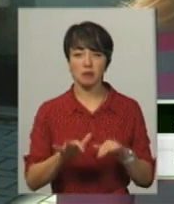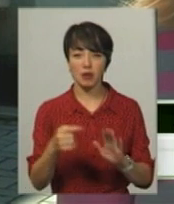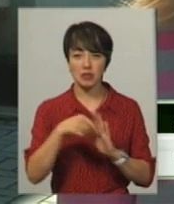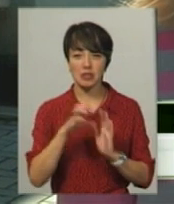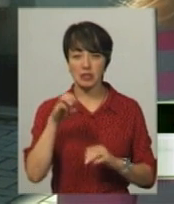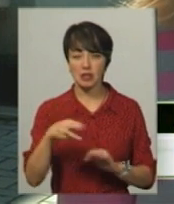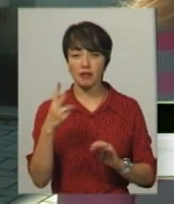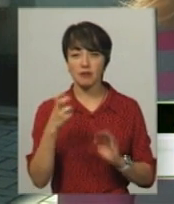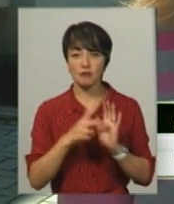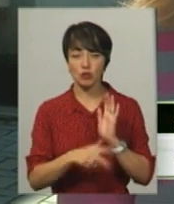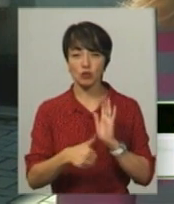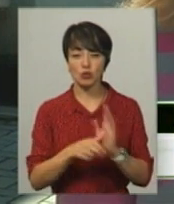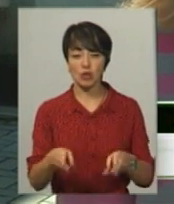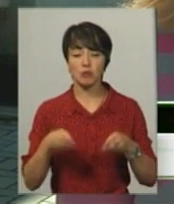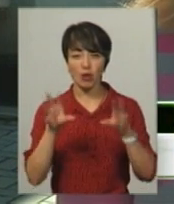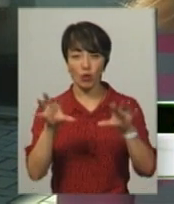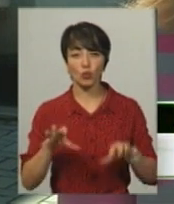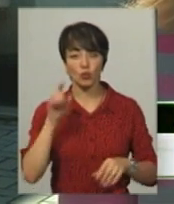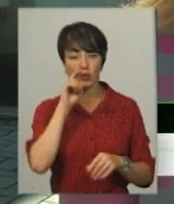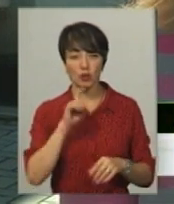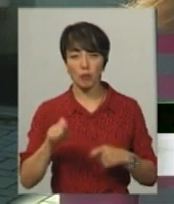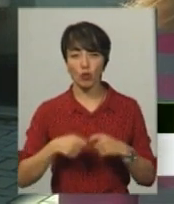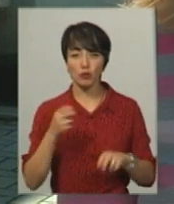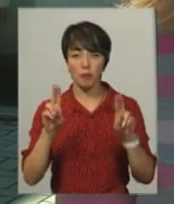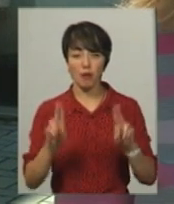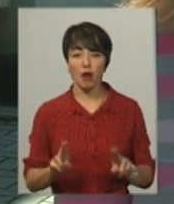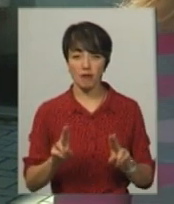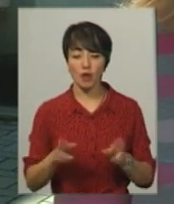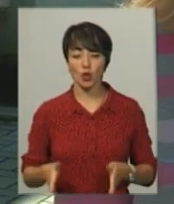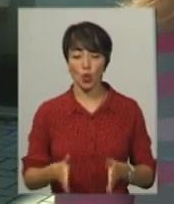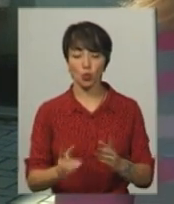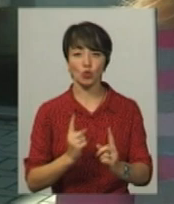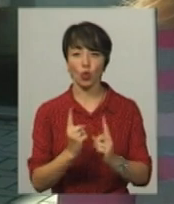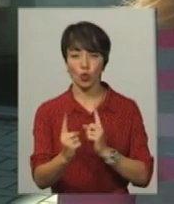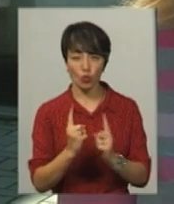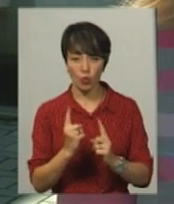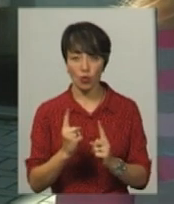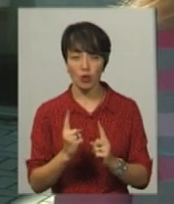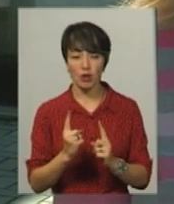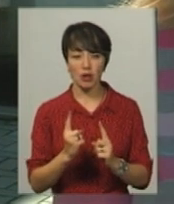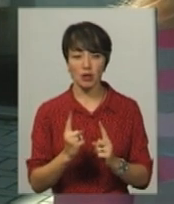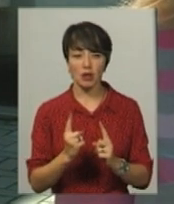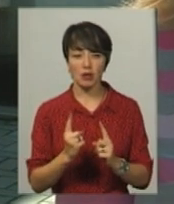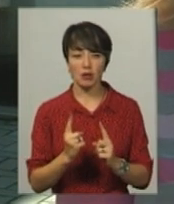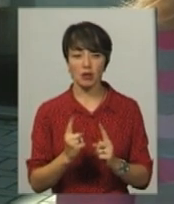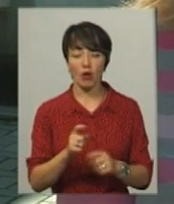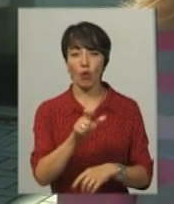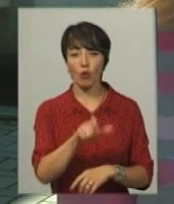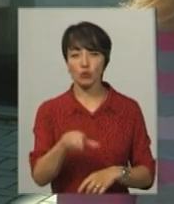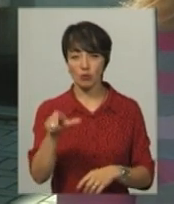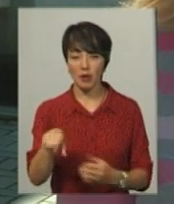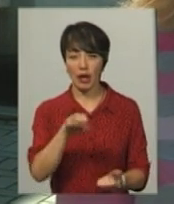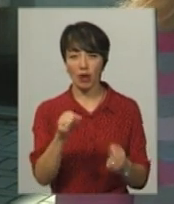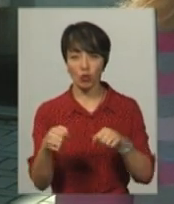статті 286 Кримінального кодексу України «Порушення правил безпеки дорожнього руху або експлуатації транспорту особами, які